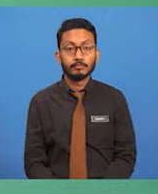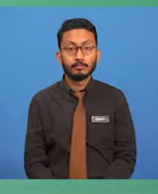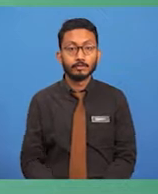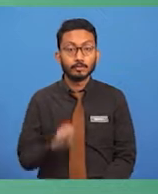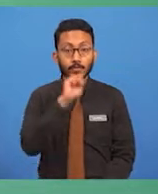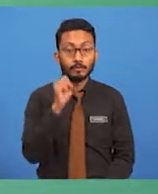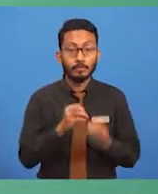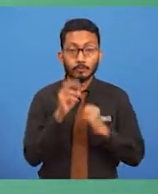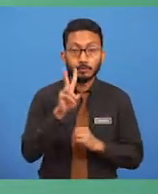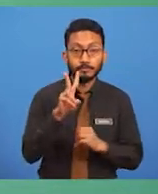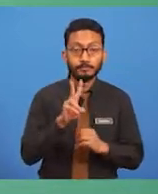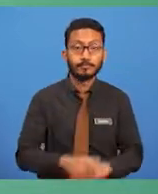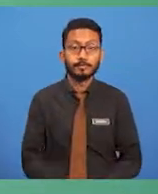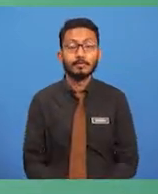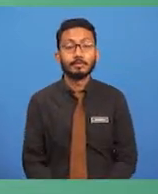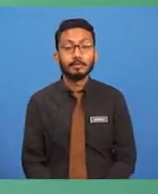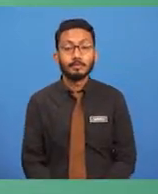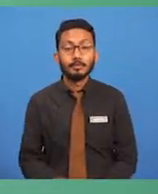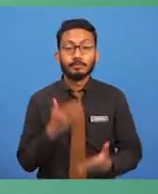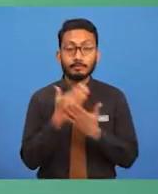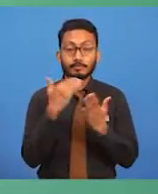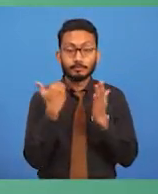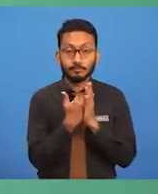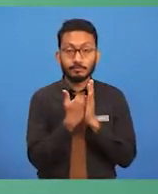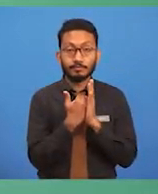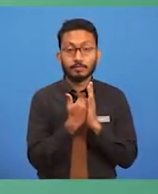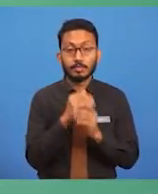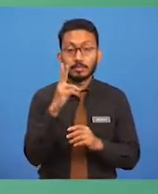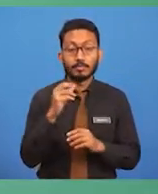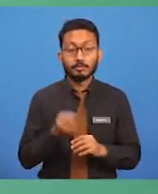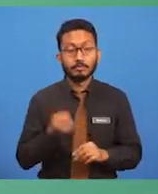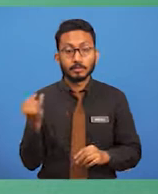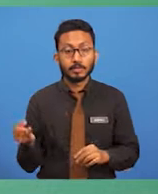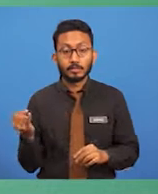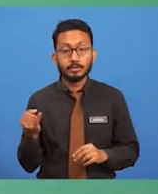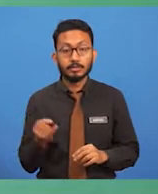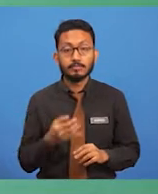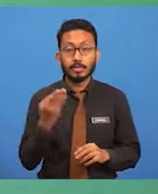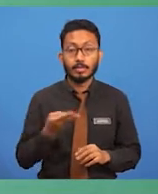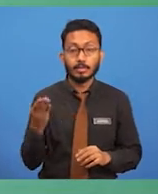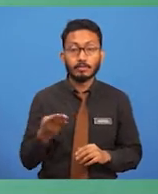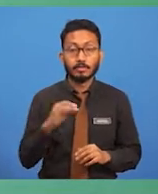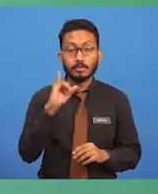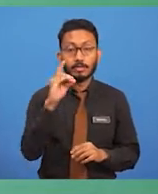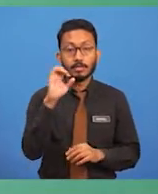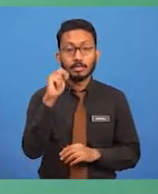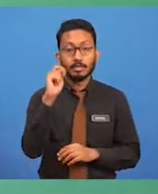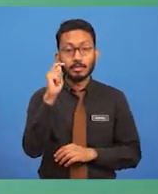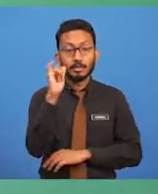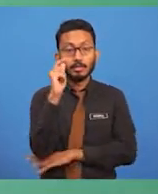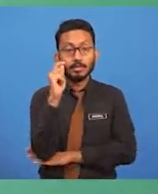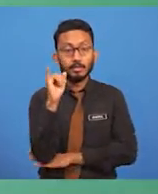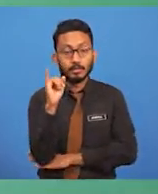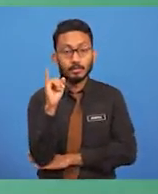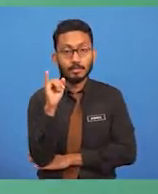Soalan yang kedua ialah, senaraikan tiga item bagi